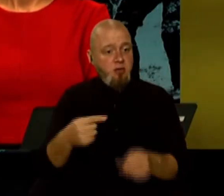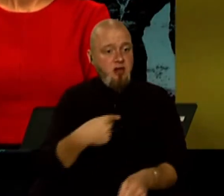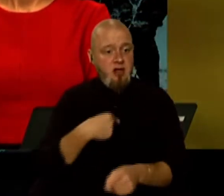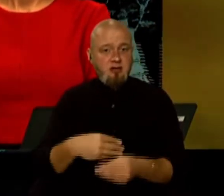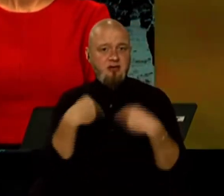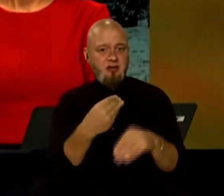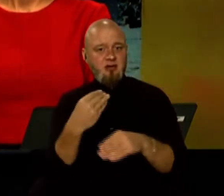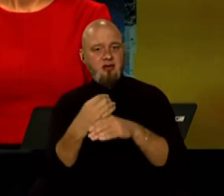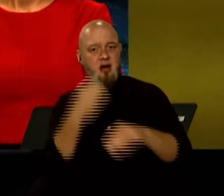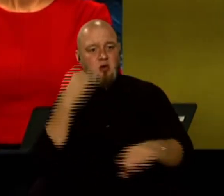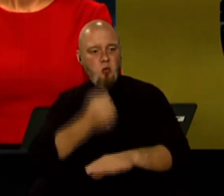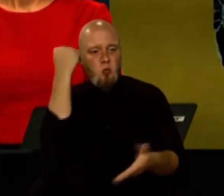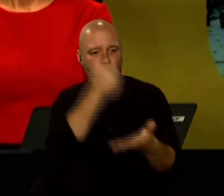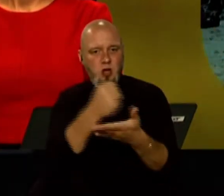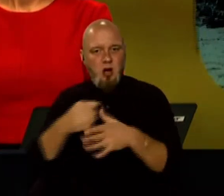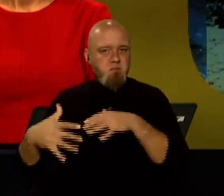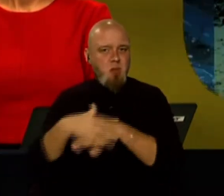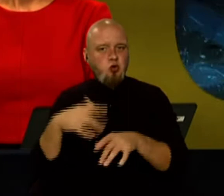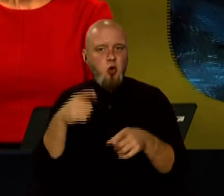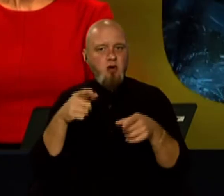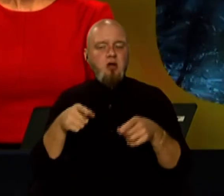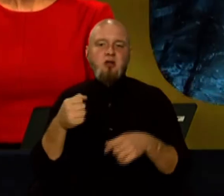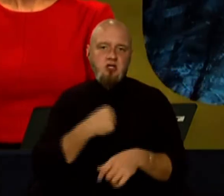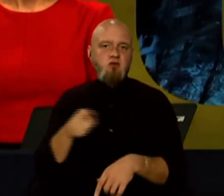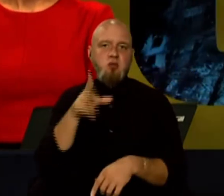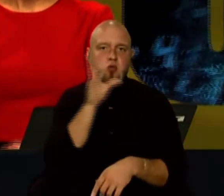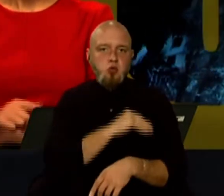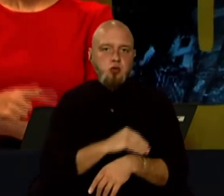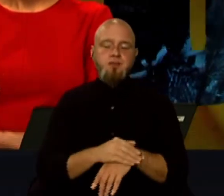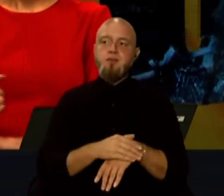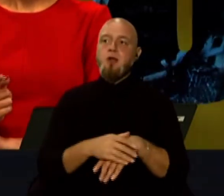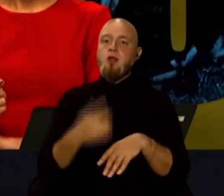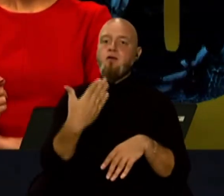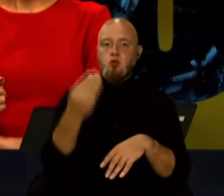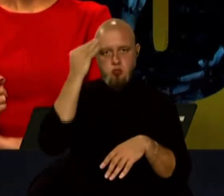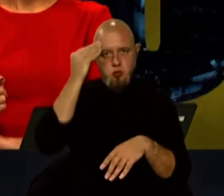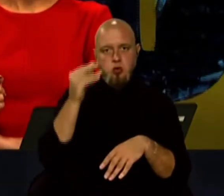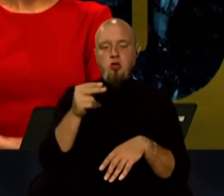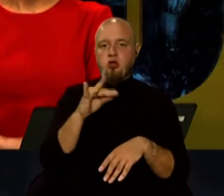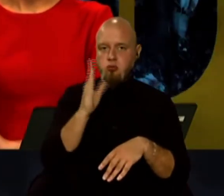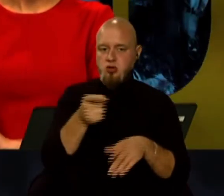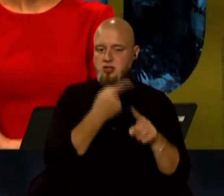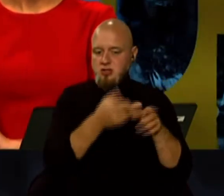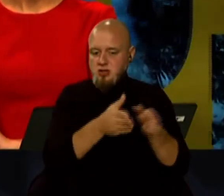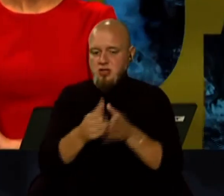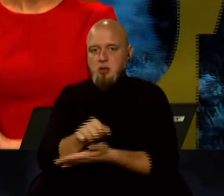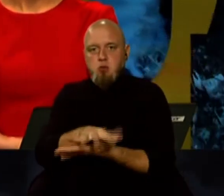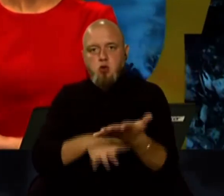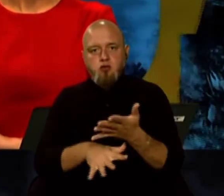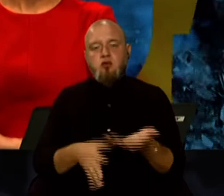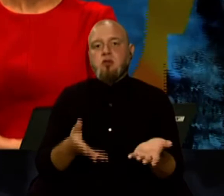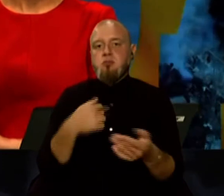ракетні удари, масовані ракетні удари, да, на жаль, вони можуть. А вашу думку, чи буде ця тенденція далі продовжуватись? Бо ми бачимо і